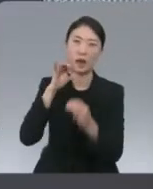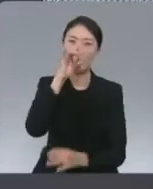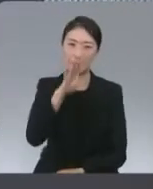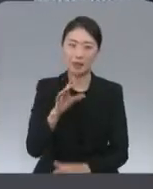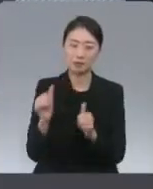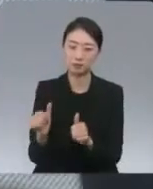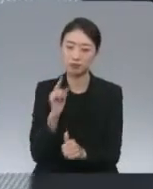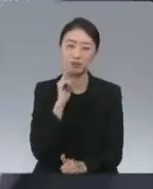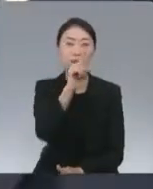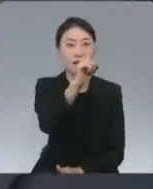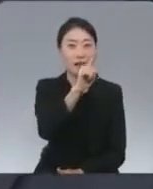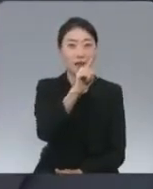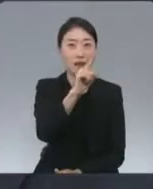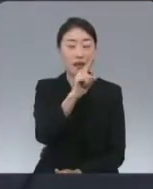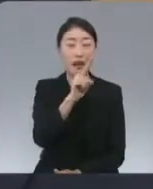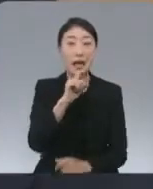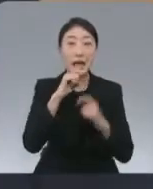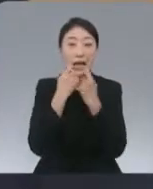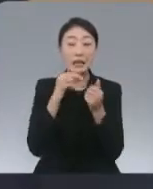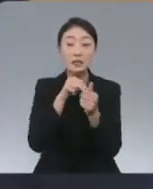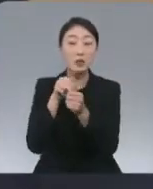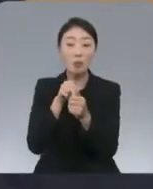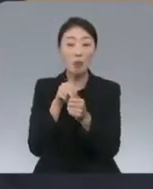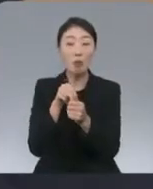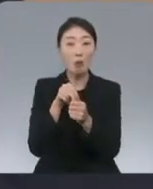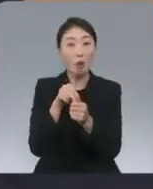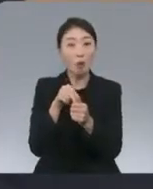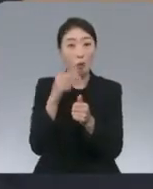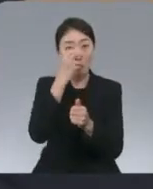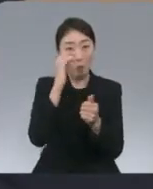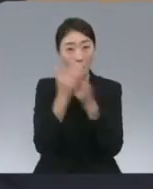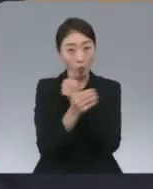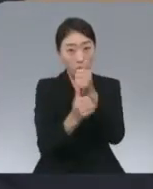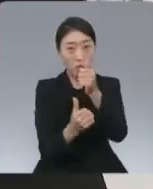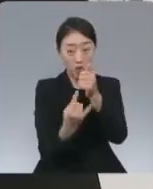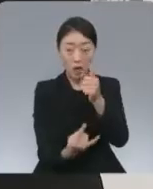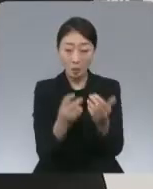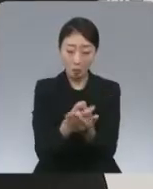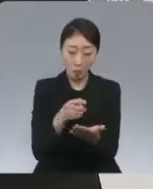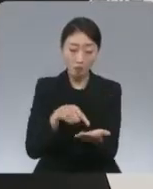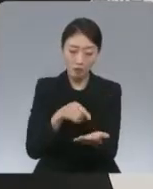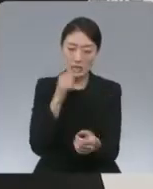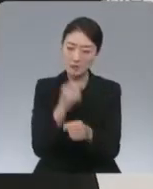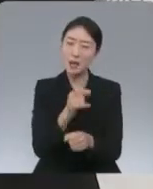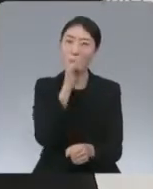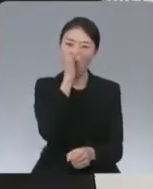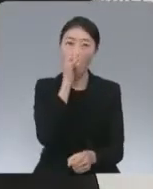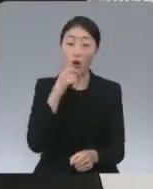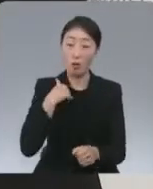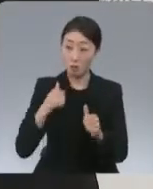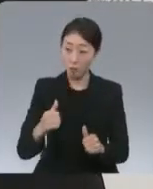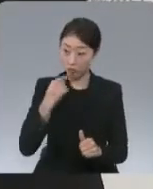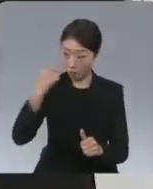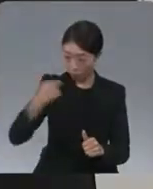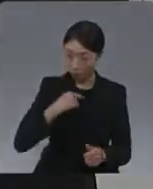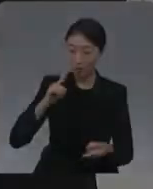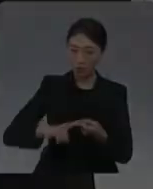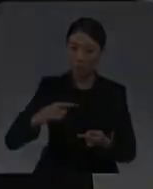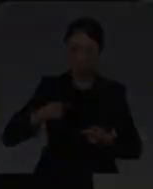cho biết hãng sẽ xem xét kỹ nội dung quyết định trong khi đó hãng Meta thì tuyên bố không thể đồng ý với quyết định trên để ngỏ khả năng khởi